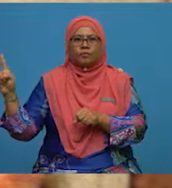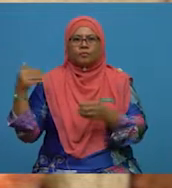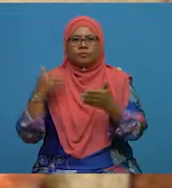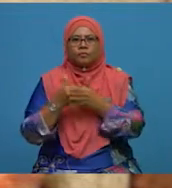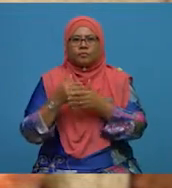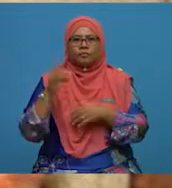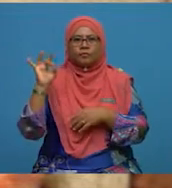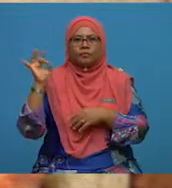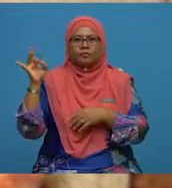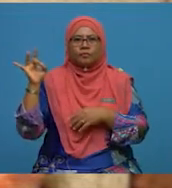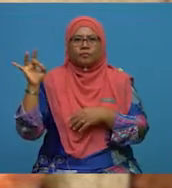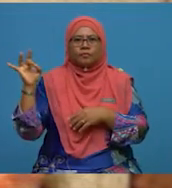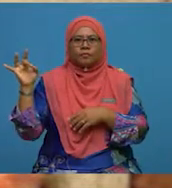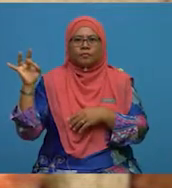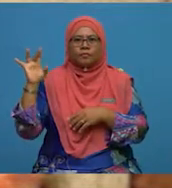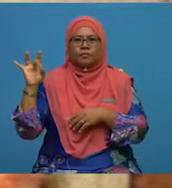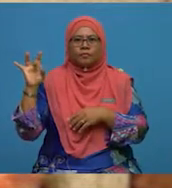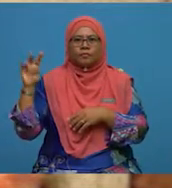1881 hingga tahun